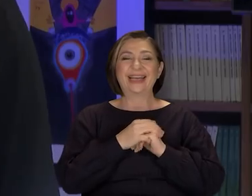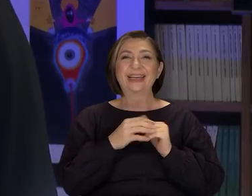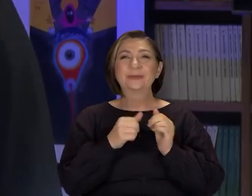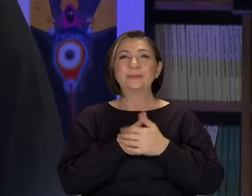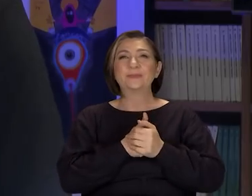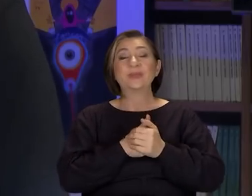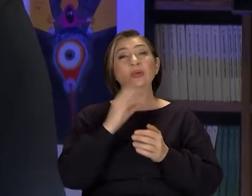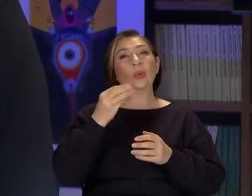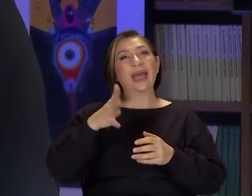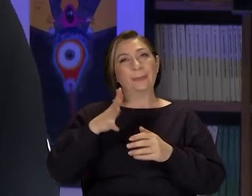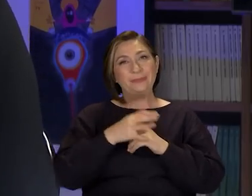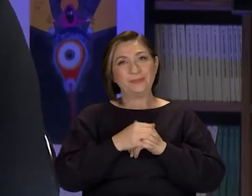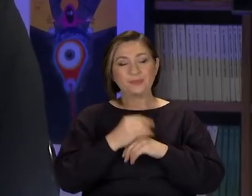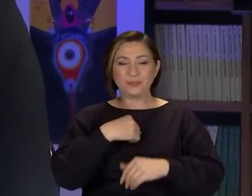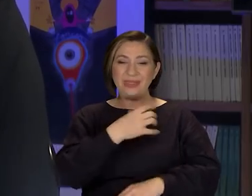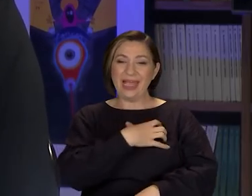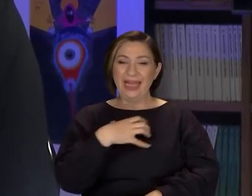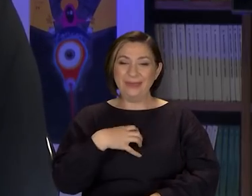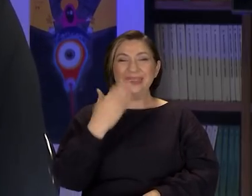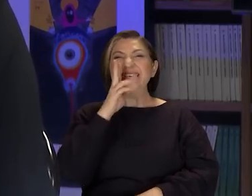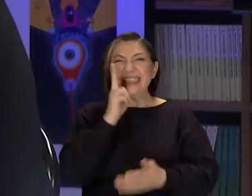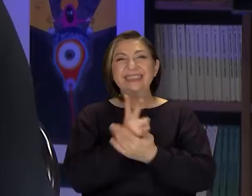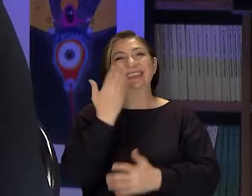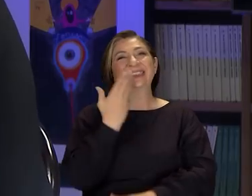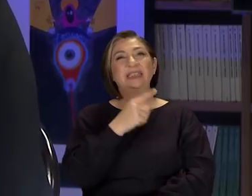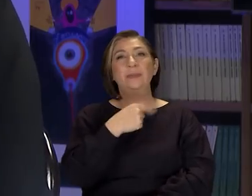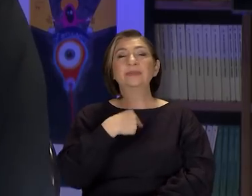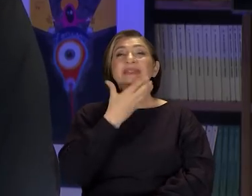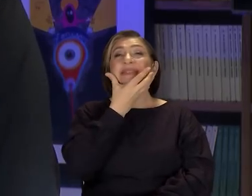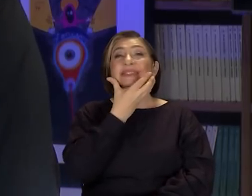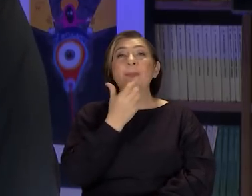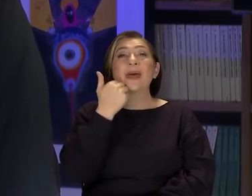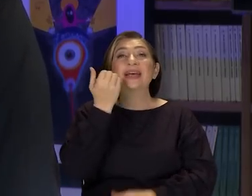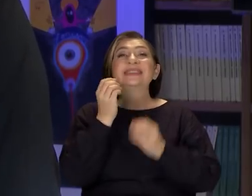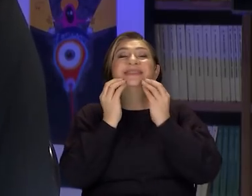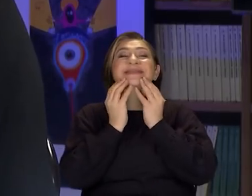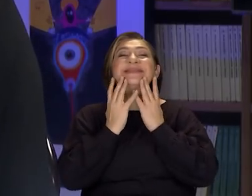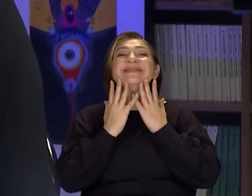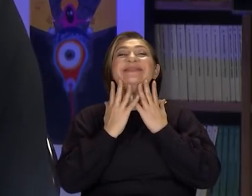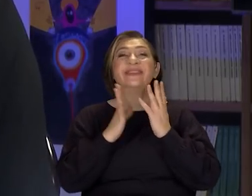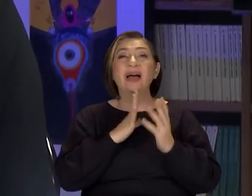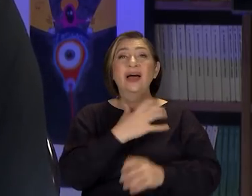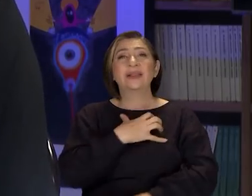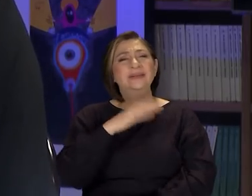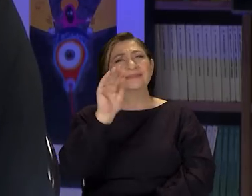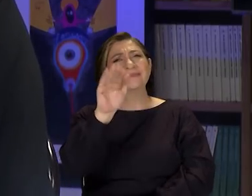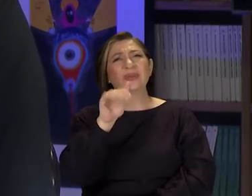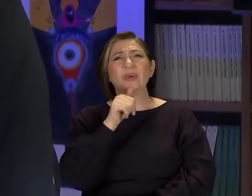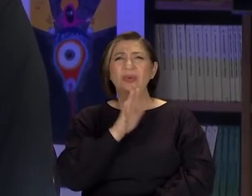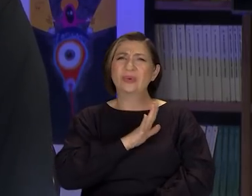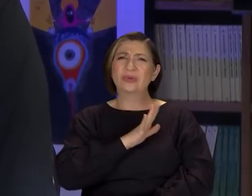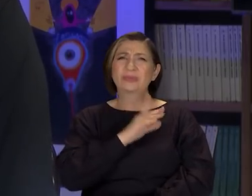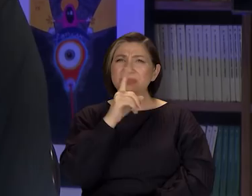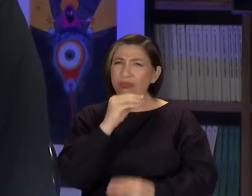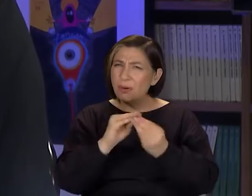Ya çok garip. Benim anneciğim kesin izleyecek bu programı. Benim sakallarım beyaz çıkıyor. Ve annem sürekli bana şey diyor. Oğlum bir